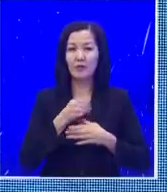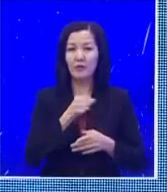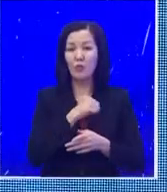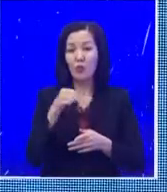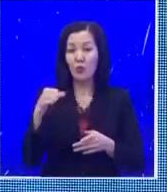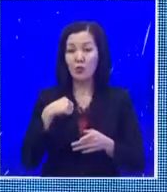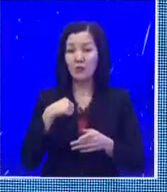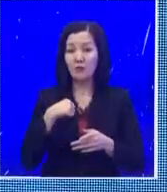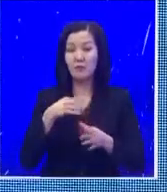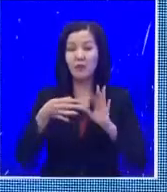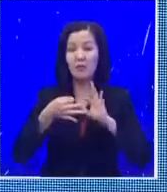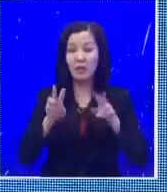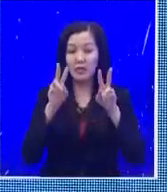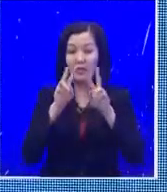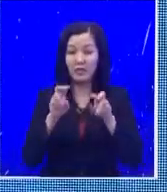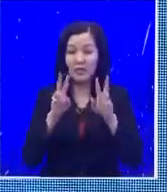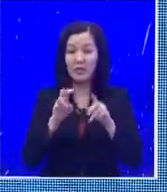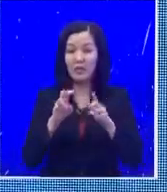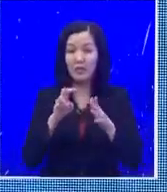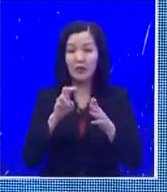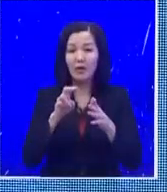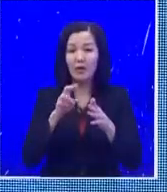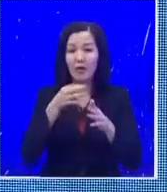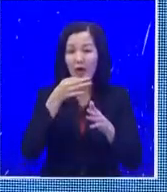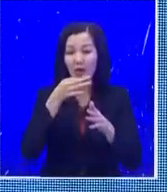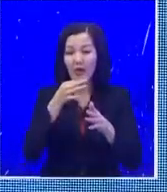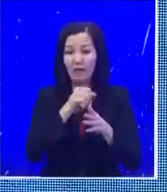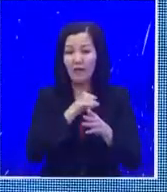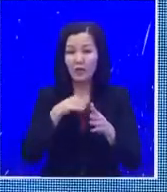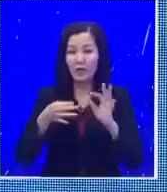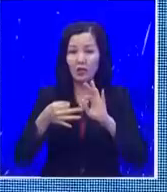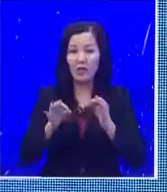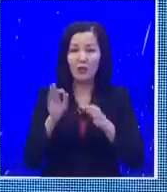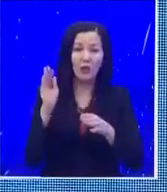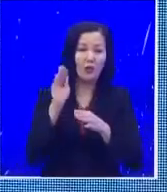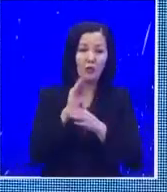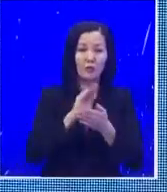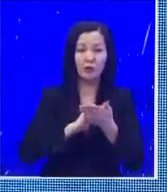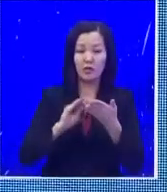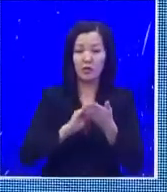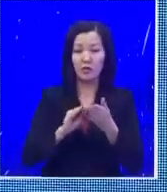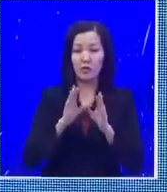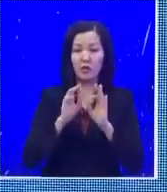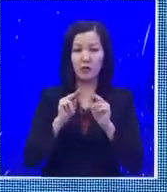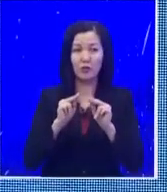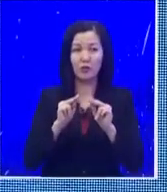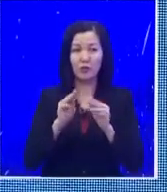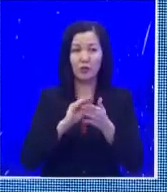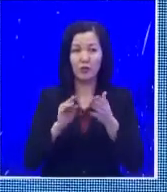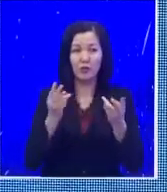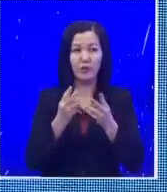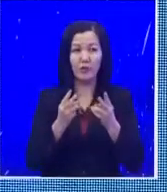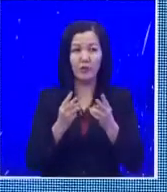поверхностно такой, ну, лишь бы ответ не люблю, а уйзым, косымша, жүректен шыққан сөздерді жазғызам.